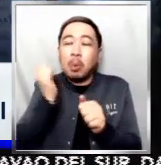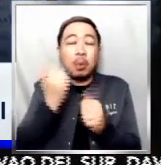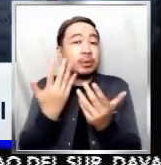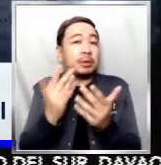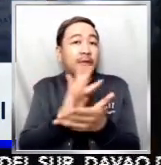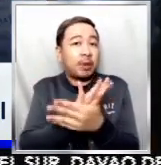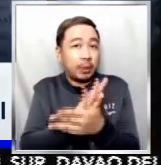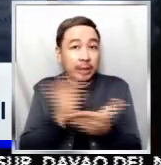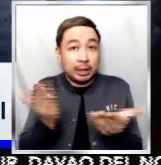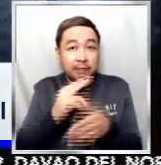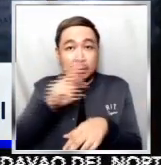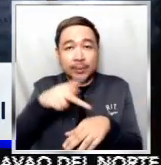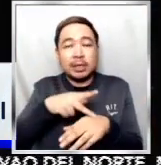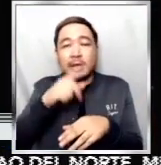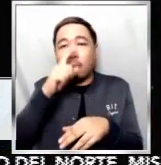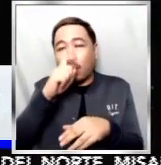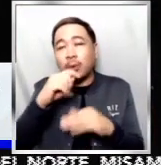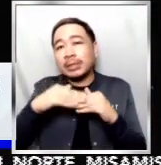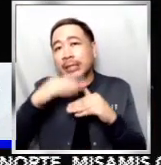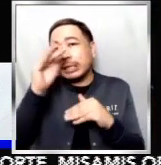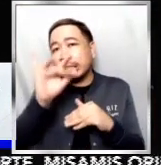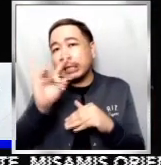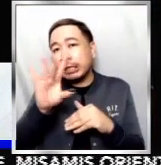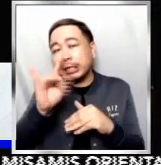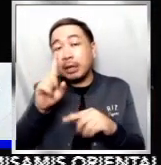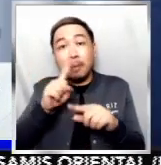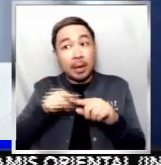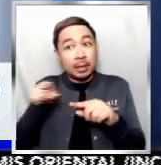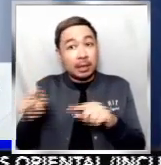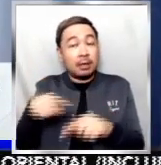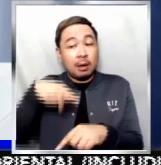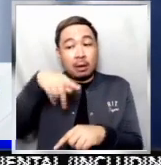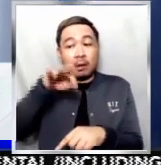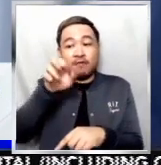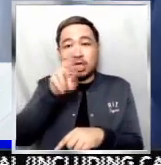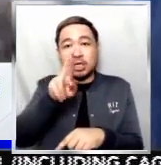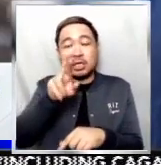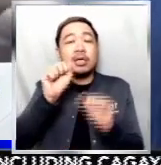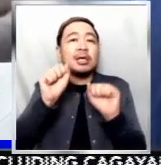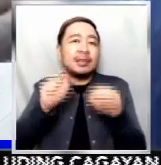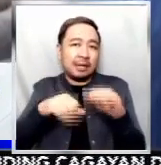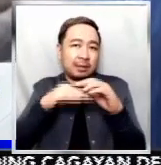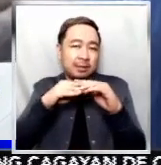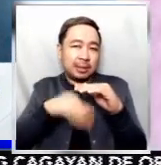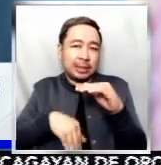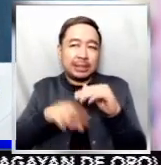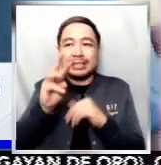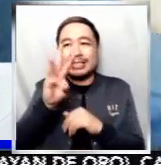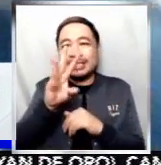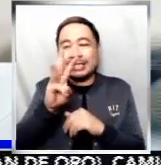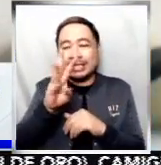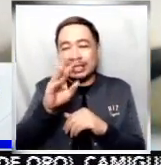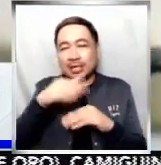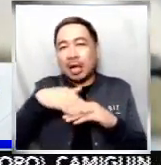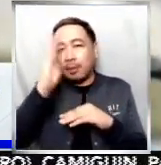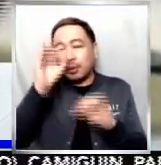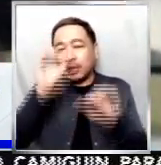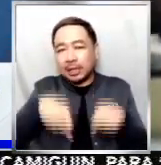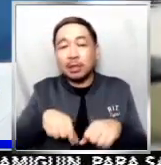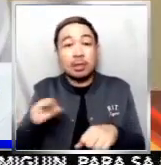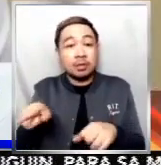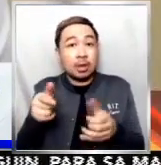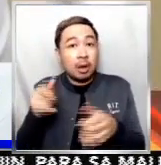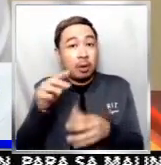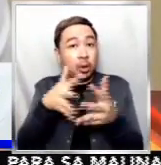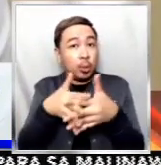pataas, pero ang Pfizer pwede sa 16 years old pataas. Sa Amerika, pinayagan na nga itong iturok sa mga edad 12 to 15 years